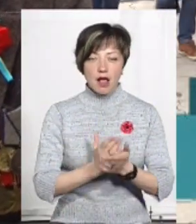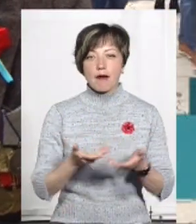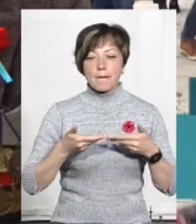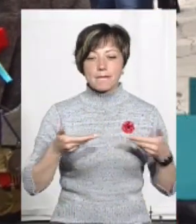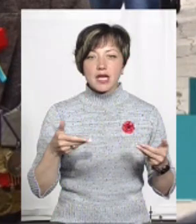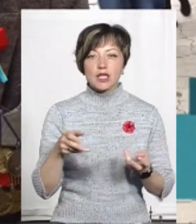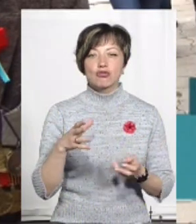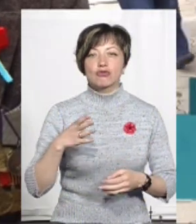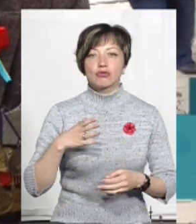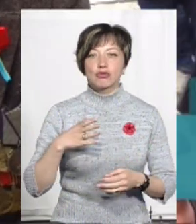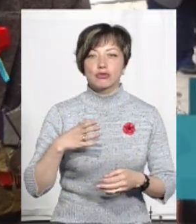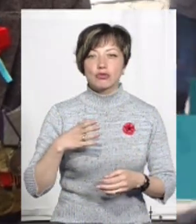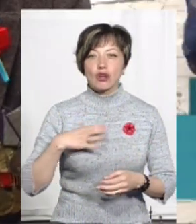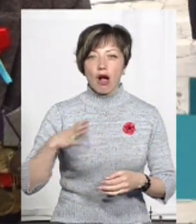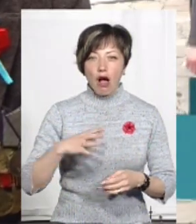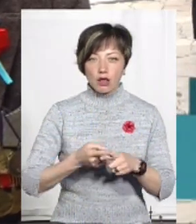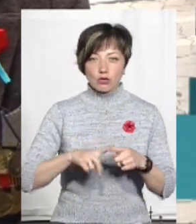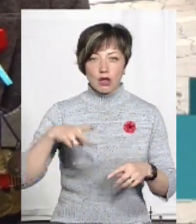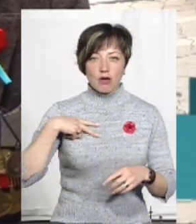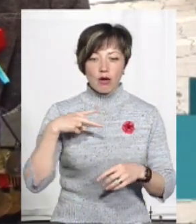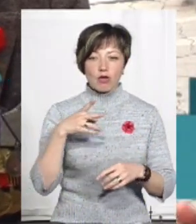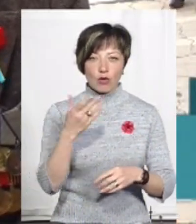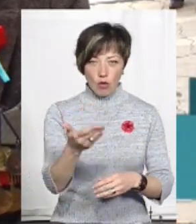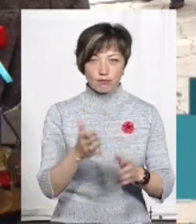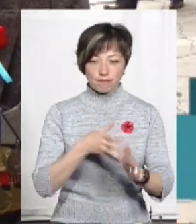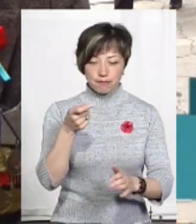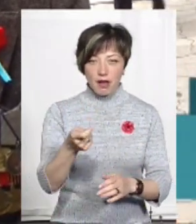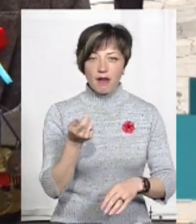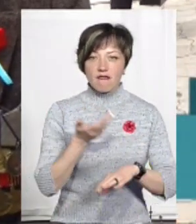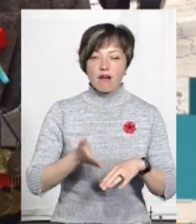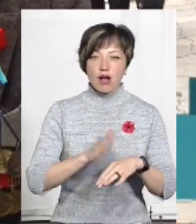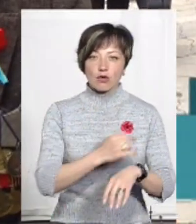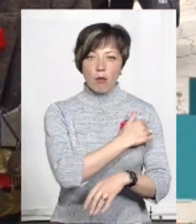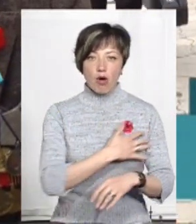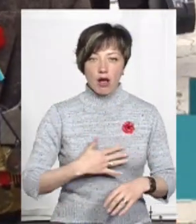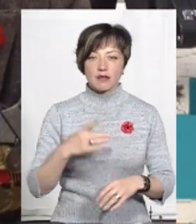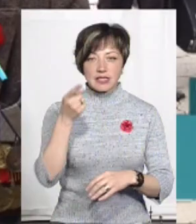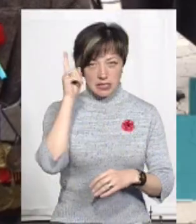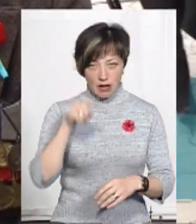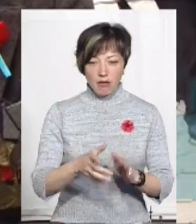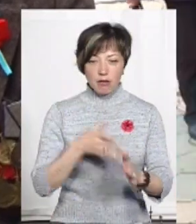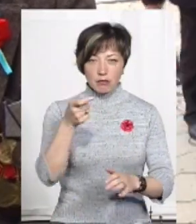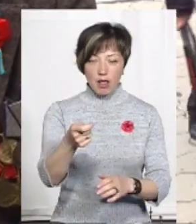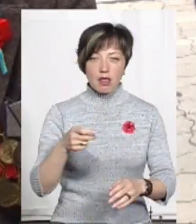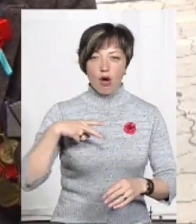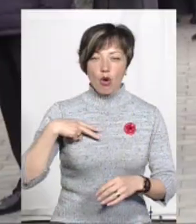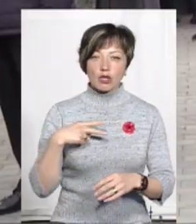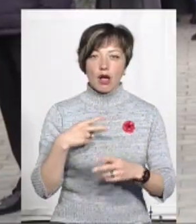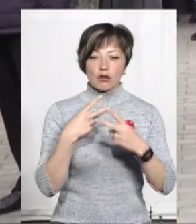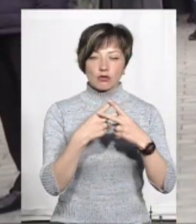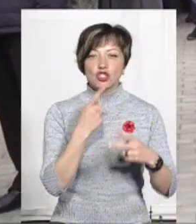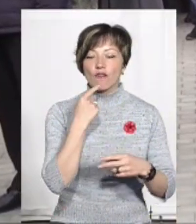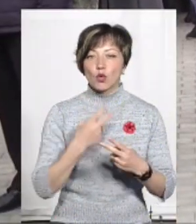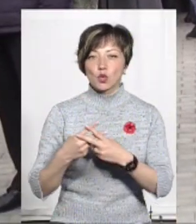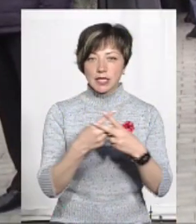нагороду, тому що його представили, він важко був поранений. Він знав, що він був представлений до нагороди орденом Червоної зірки.